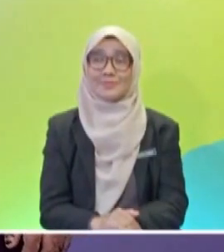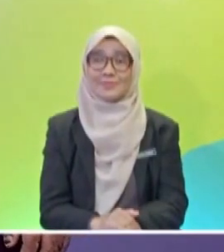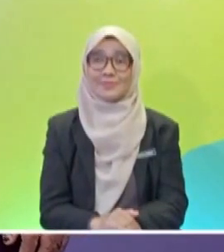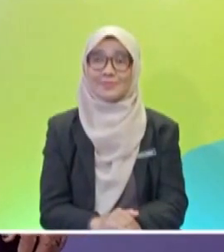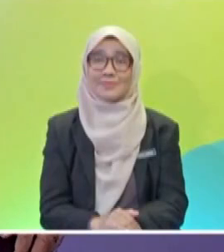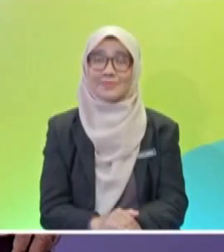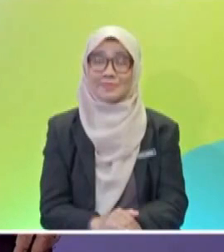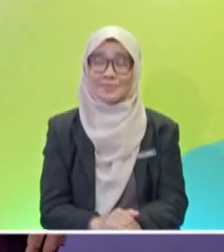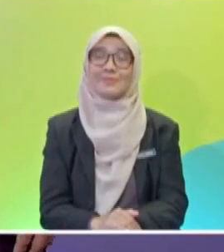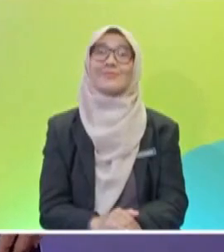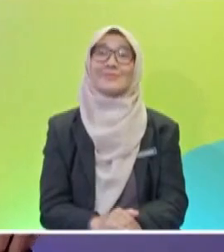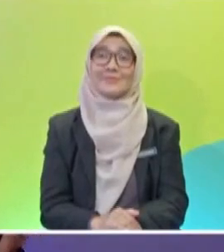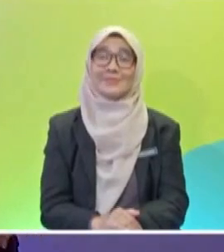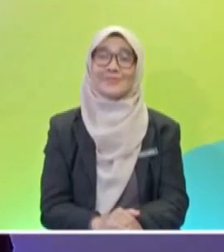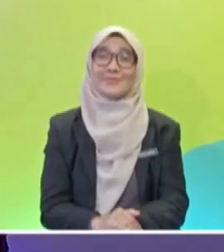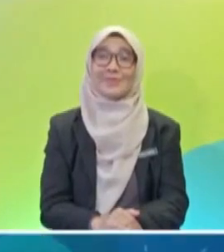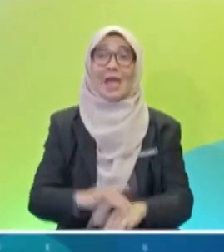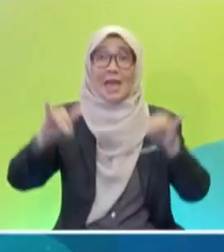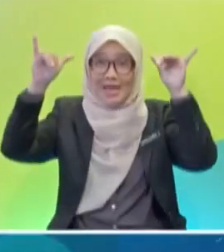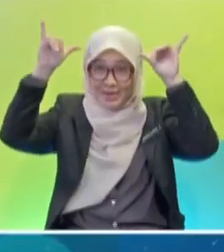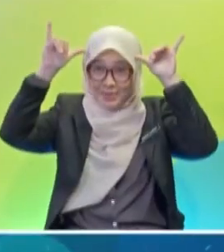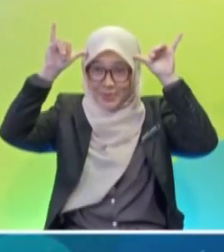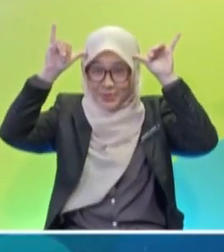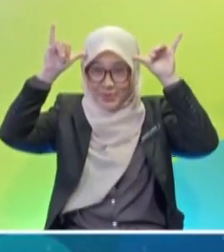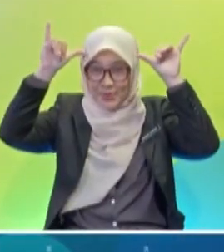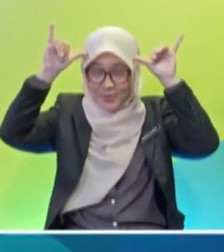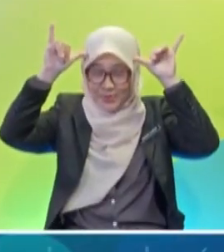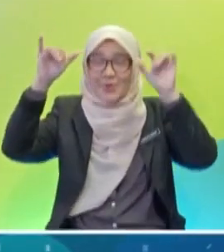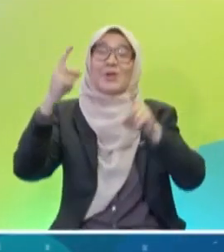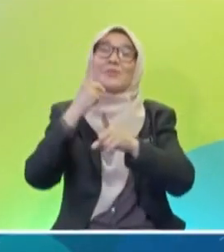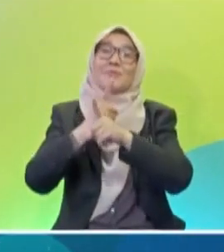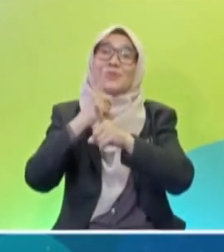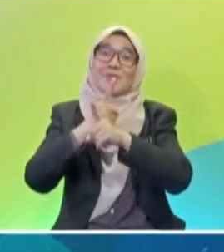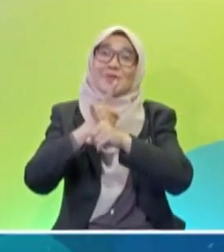yang pertama Oke ini adalah lampu tepat sekali